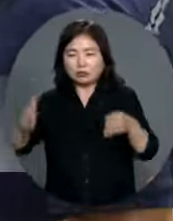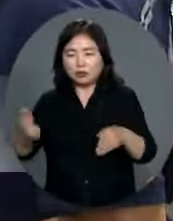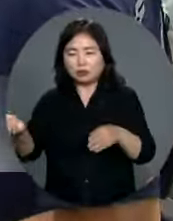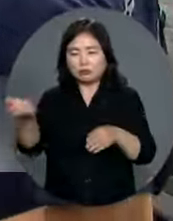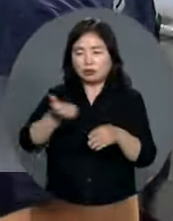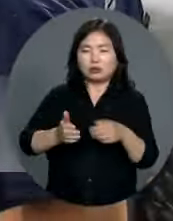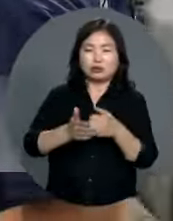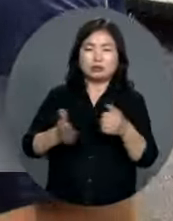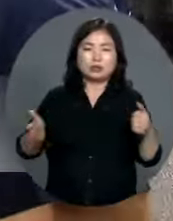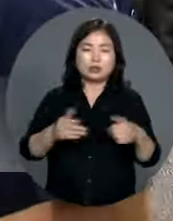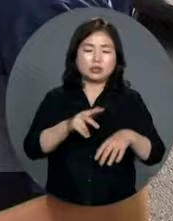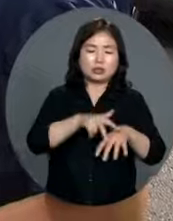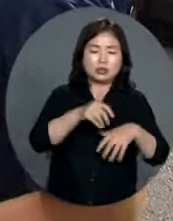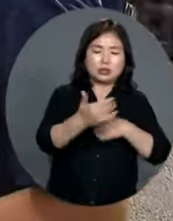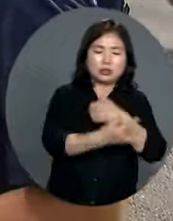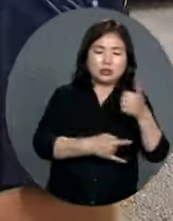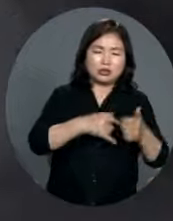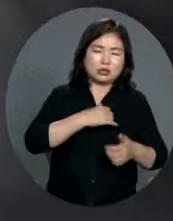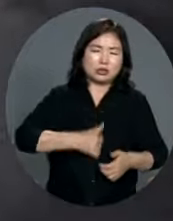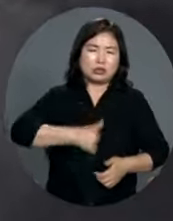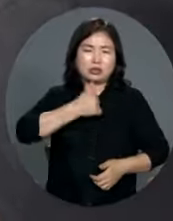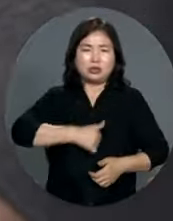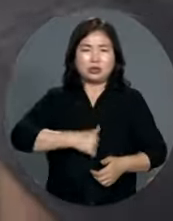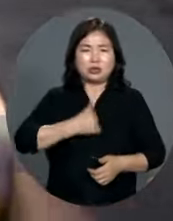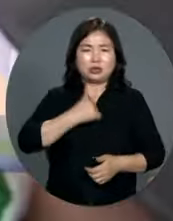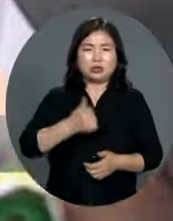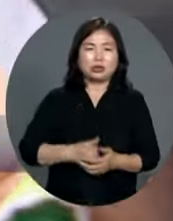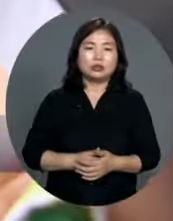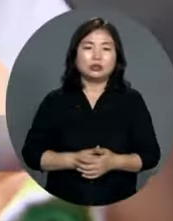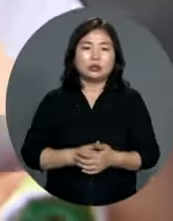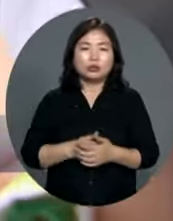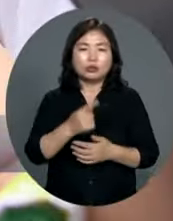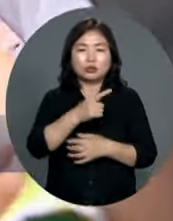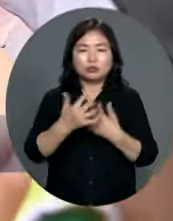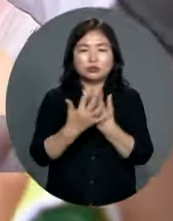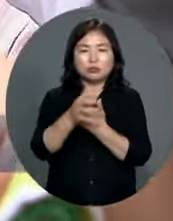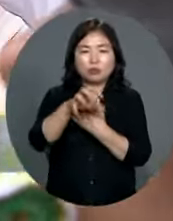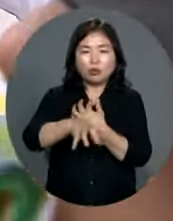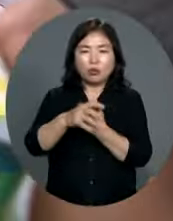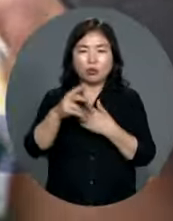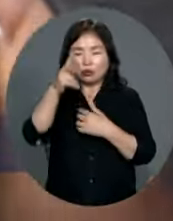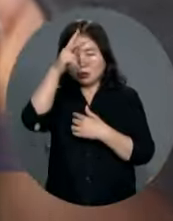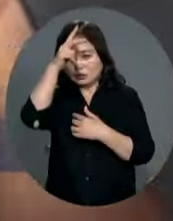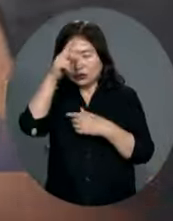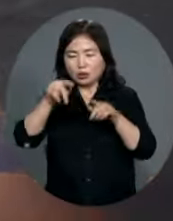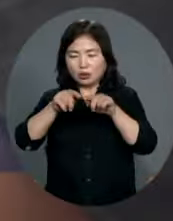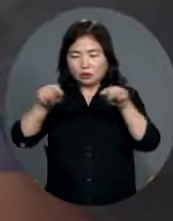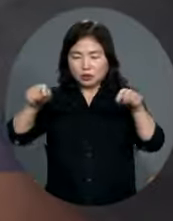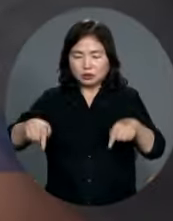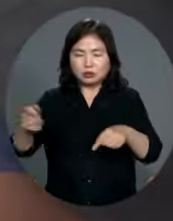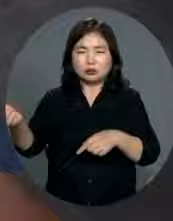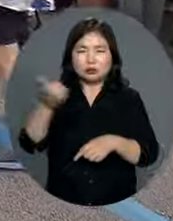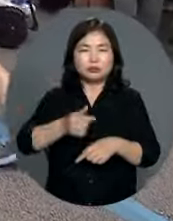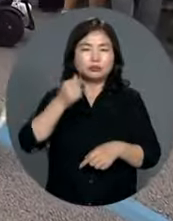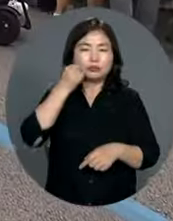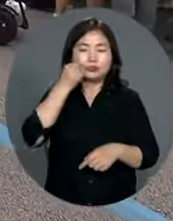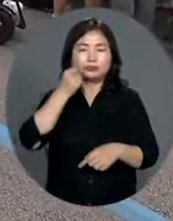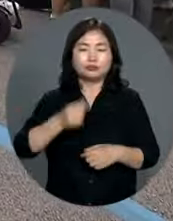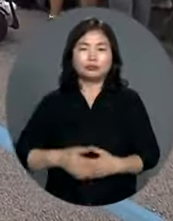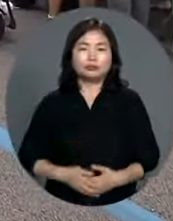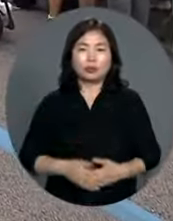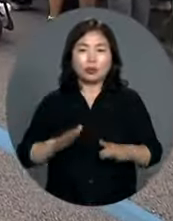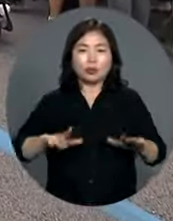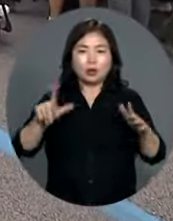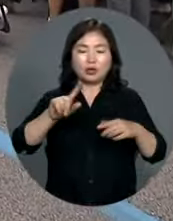자리해 주최 측이 반발했습니다. 우리 집회 장소에 경찰 펜스 들릴 수 없어요.